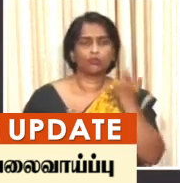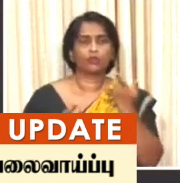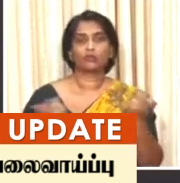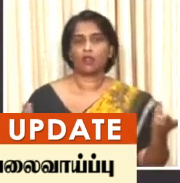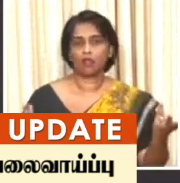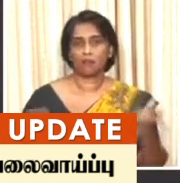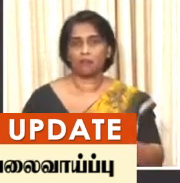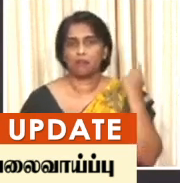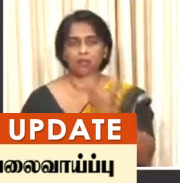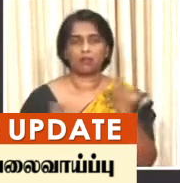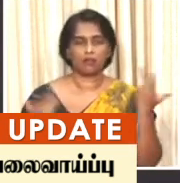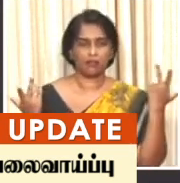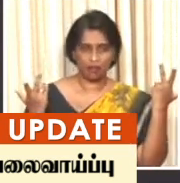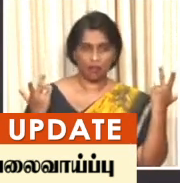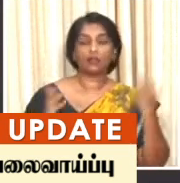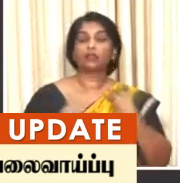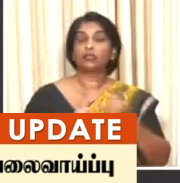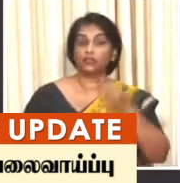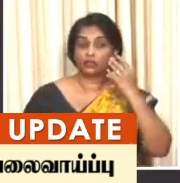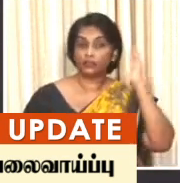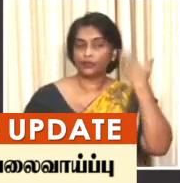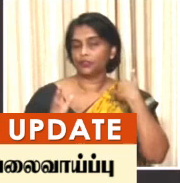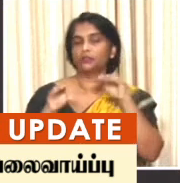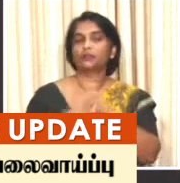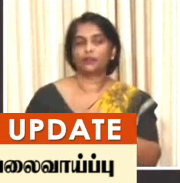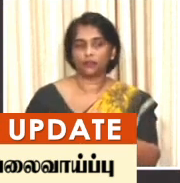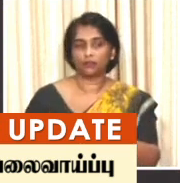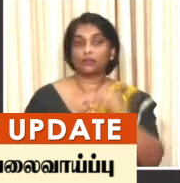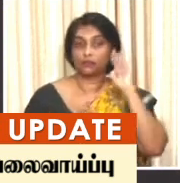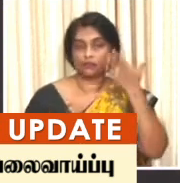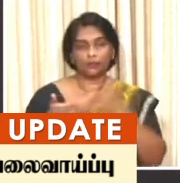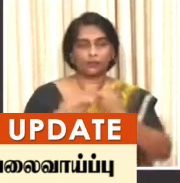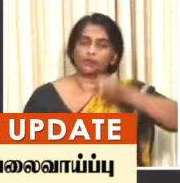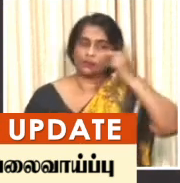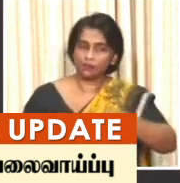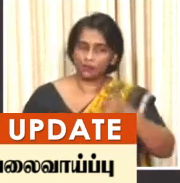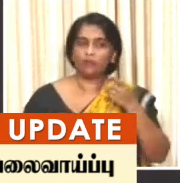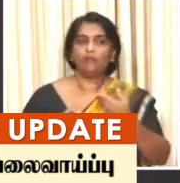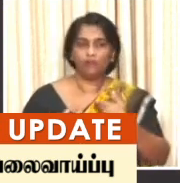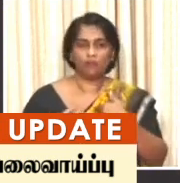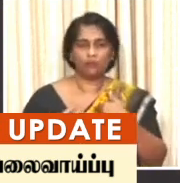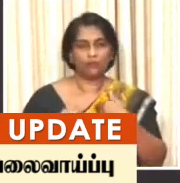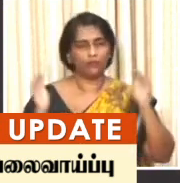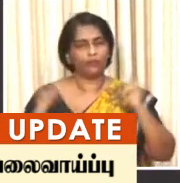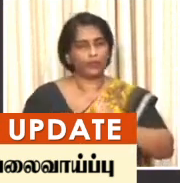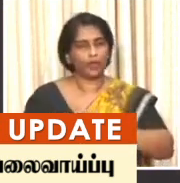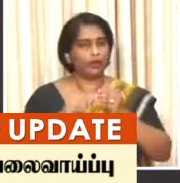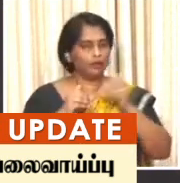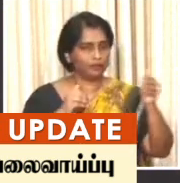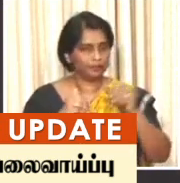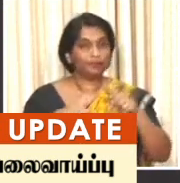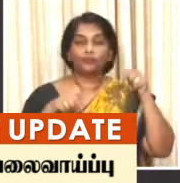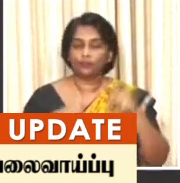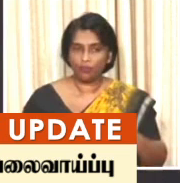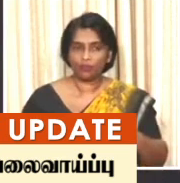සල්ලි නැහැ. හැබැයි අපි ජනාධිපතිතුමා විශේෂ මැදිහත් වීමක් කරලා විශේෂ කැබිනට් අනුමැතියක් ලබා දුන්නා. අපිට සීමා සහිත කාලයකට විතර